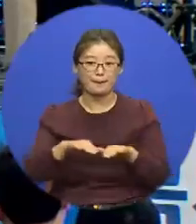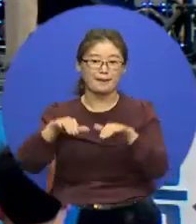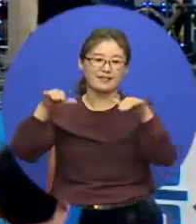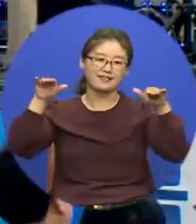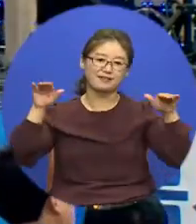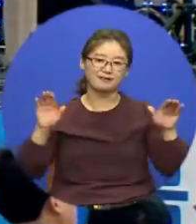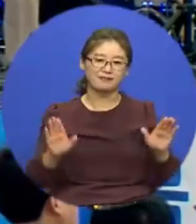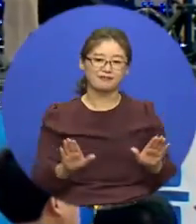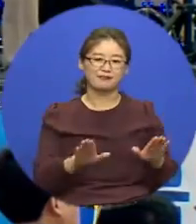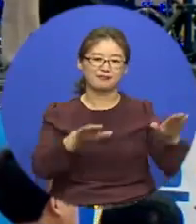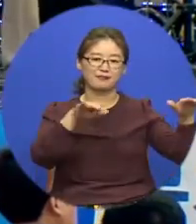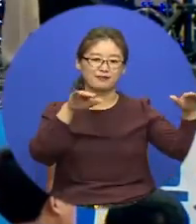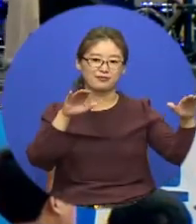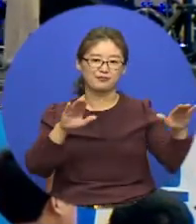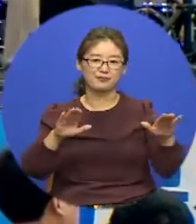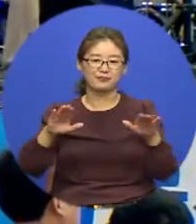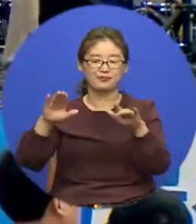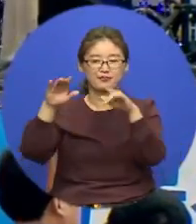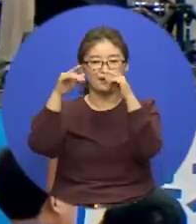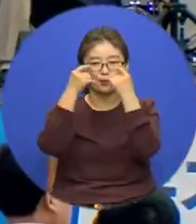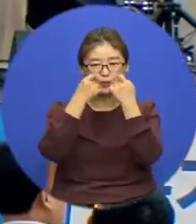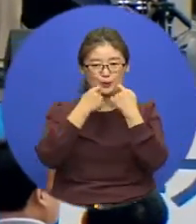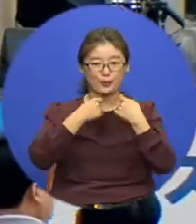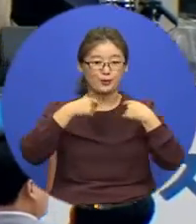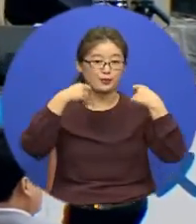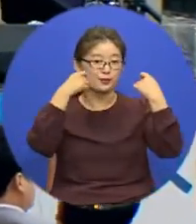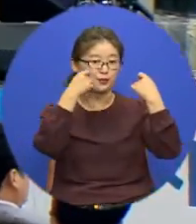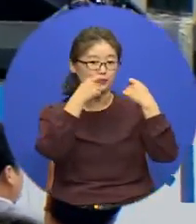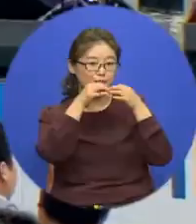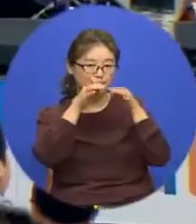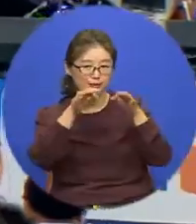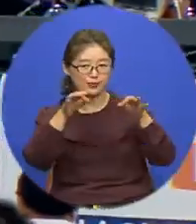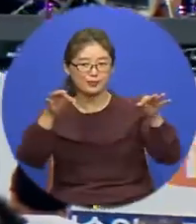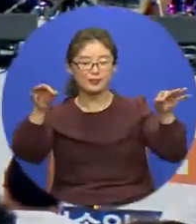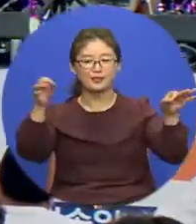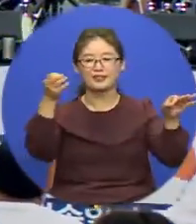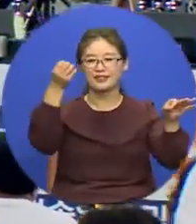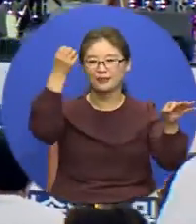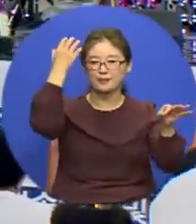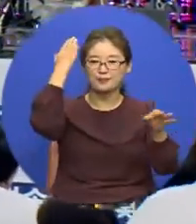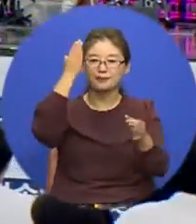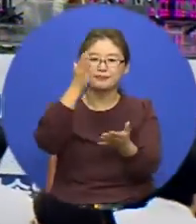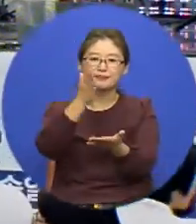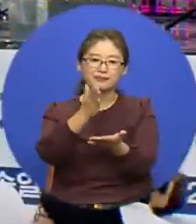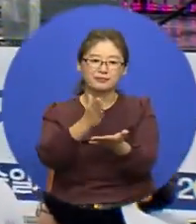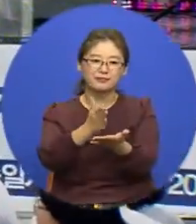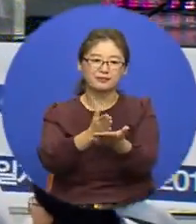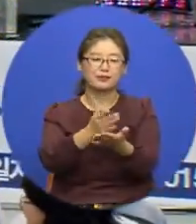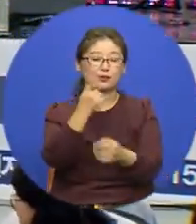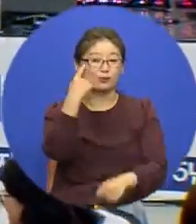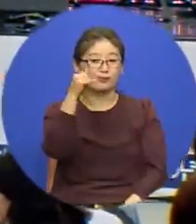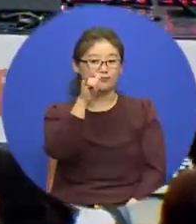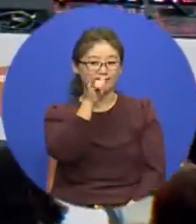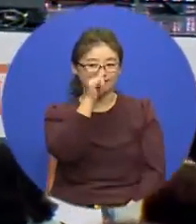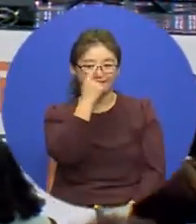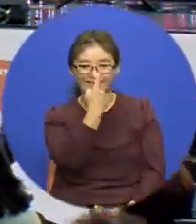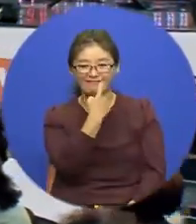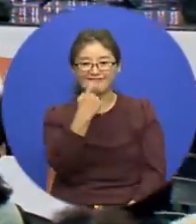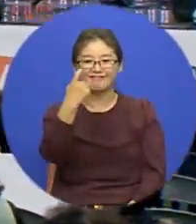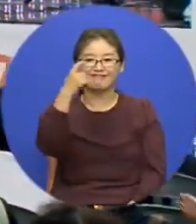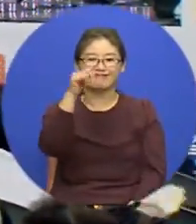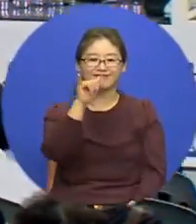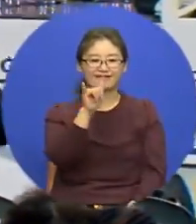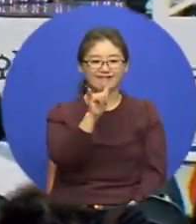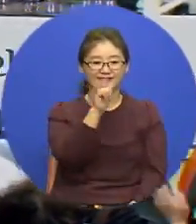저갈매기 우라우라 잊지 말라네 추억이 있고 낭만이